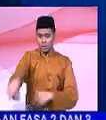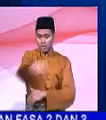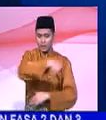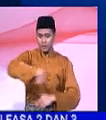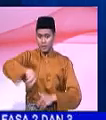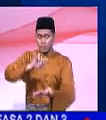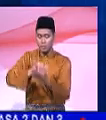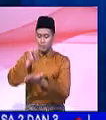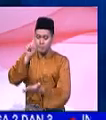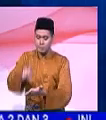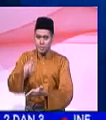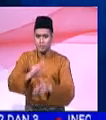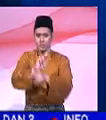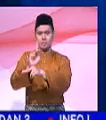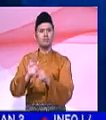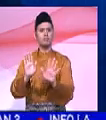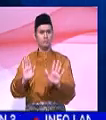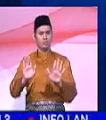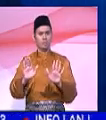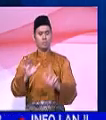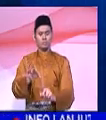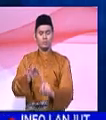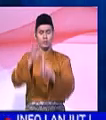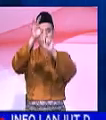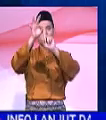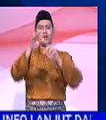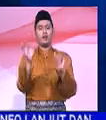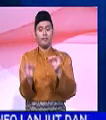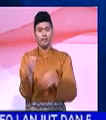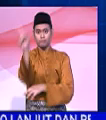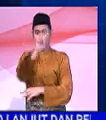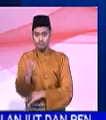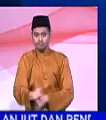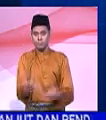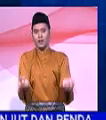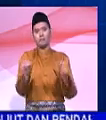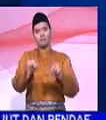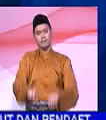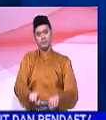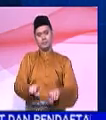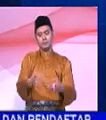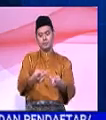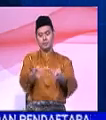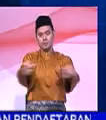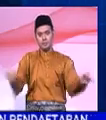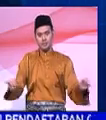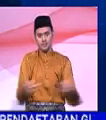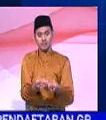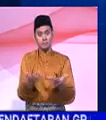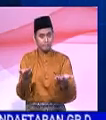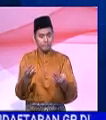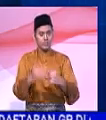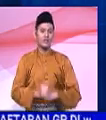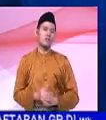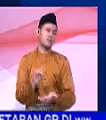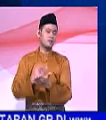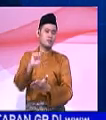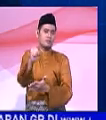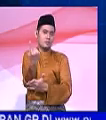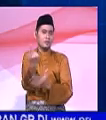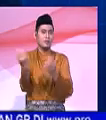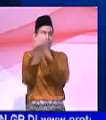lebih berhati-hati terutamanya ketika ribut petir melanda kawasan anda. Baik, ini sahaja ramalan cuaca yang dapat saya kongsikan pada petang ini.